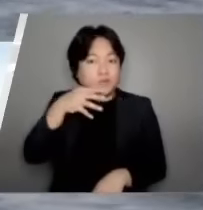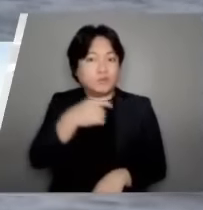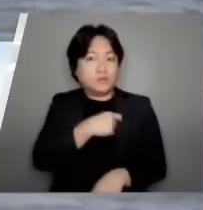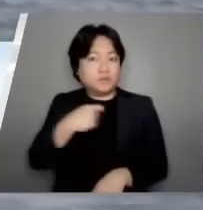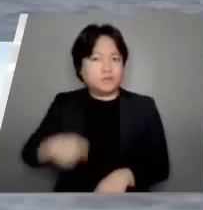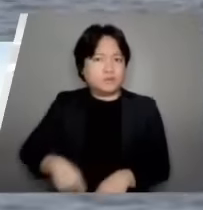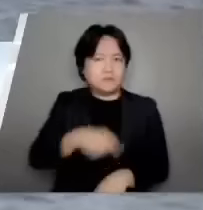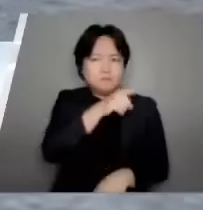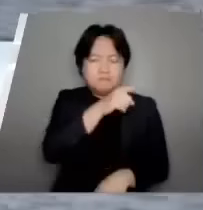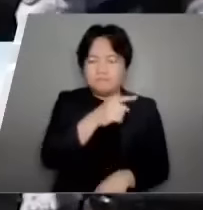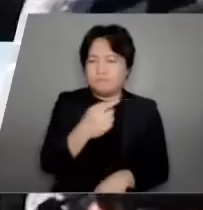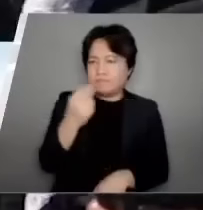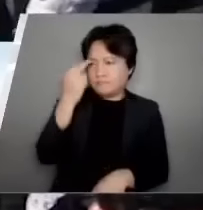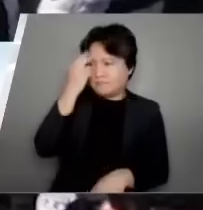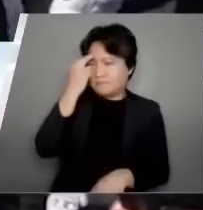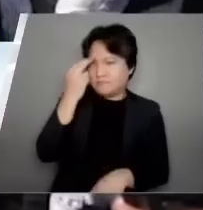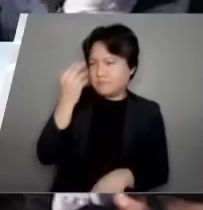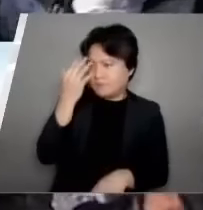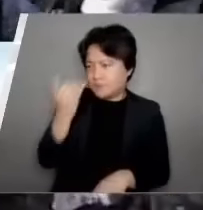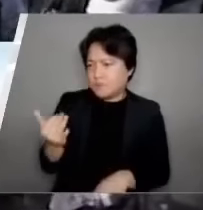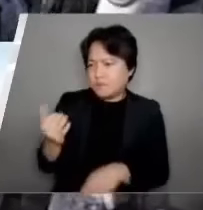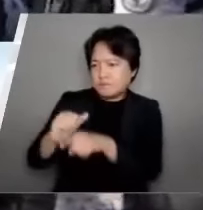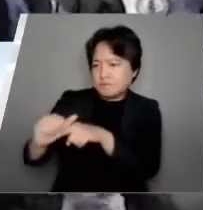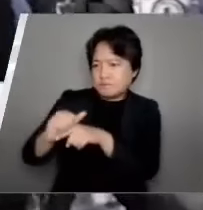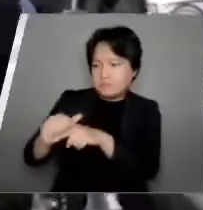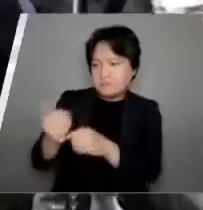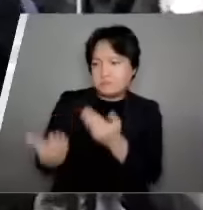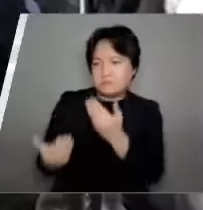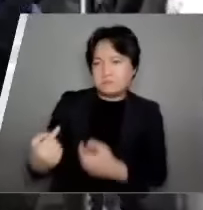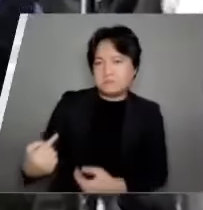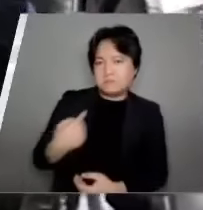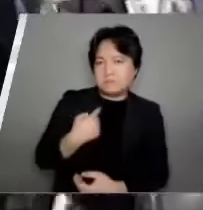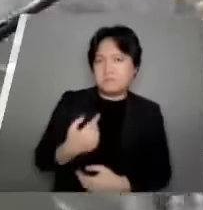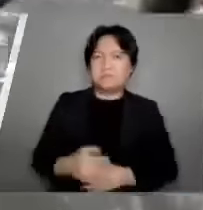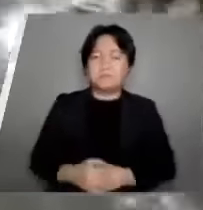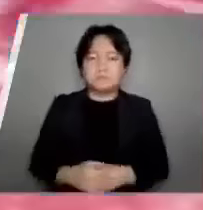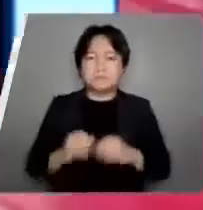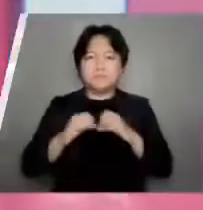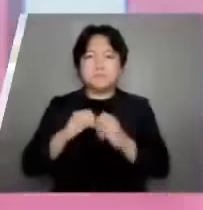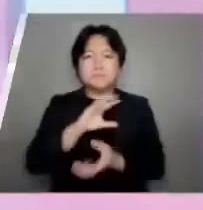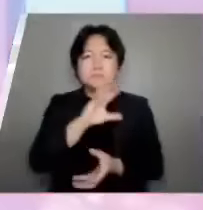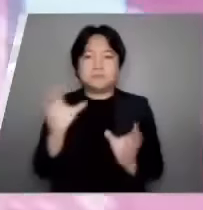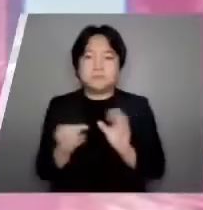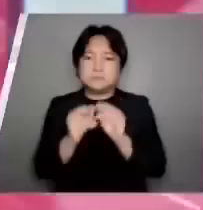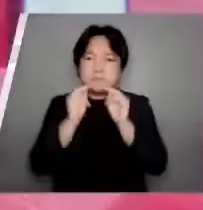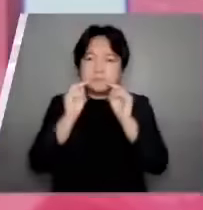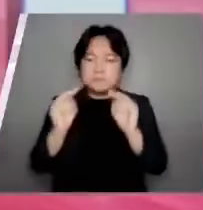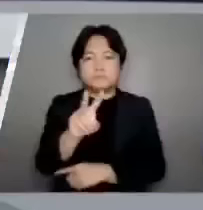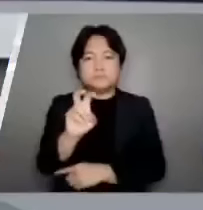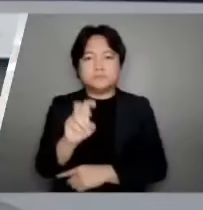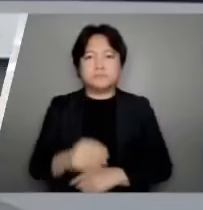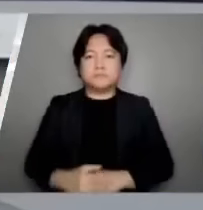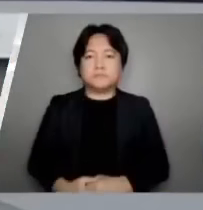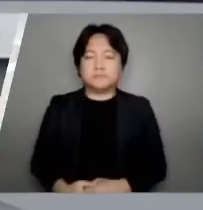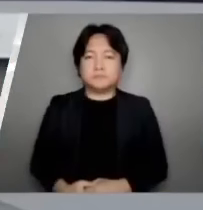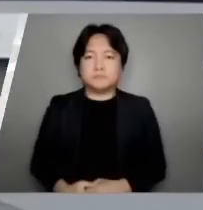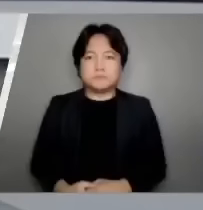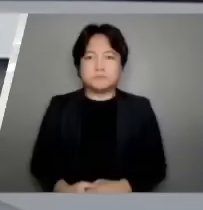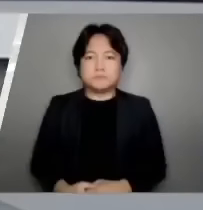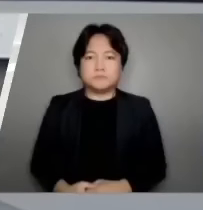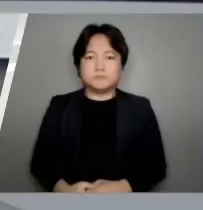sila ang tinatarget ng mga ito. Para sa GMA Integrated News, Chino Gaston ang inyong saksi.